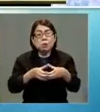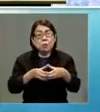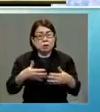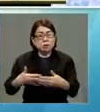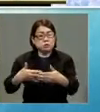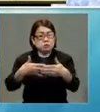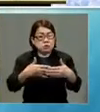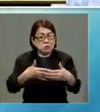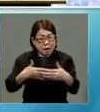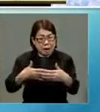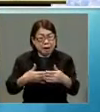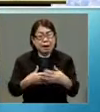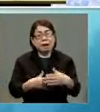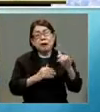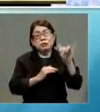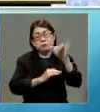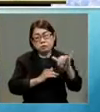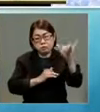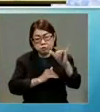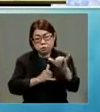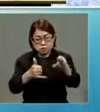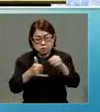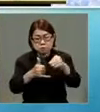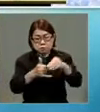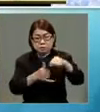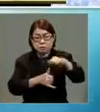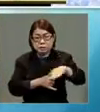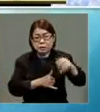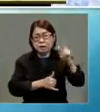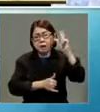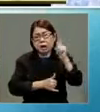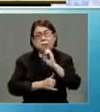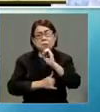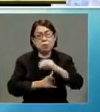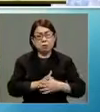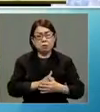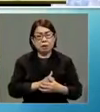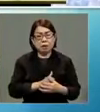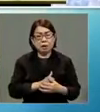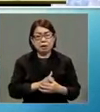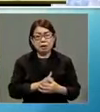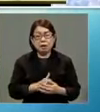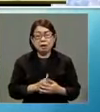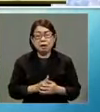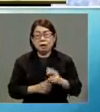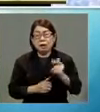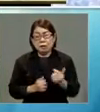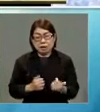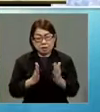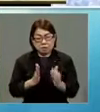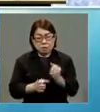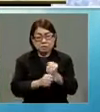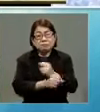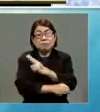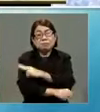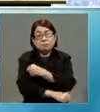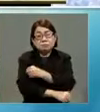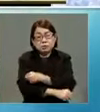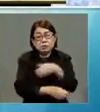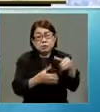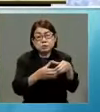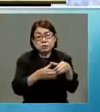เพิ่มขึ้นนะครับอันนี้ทางข่าวก็แจ้งว่าทางเจ้าหน้าที่สาธารณสุขนะครับทางยุโรป